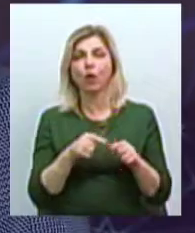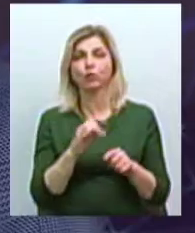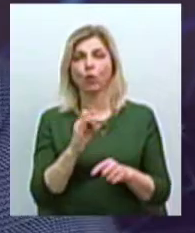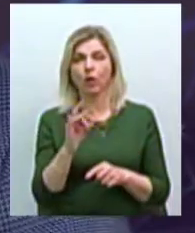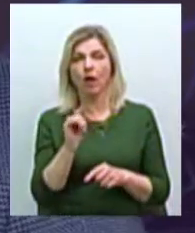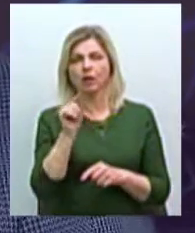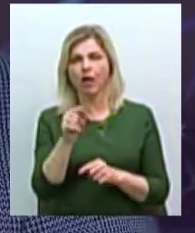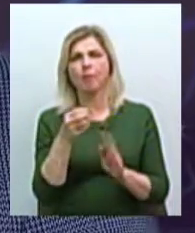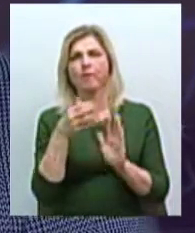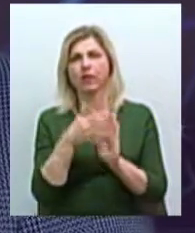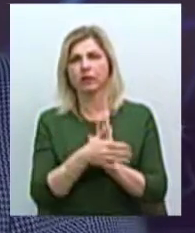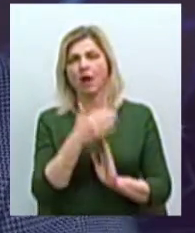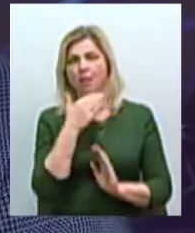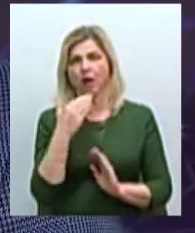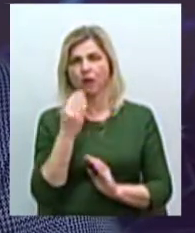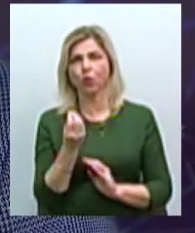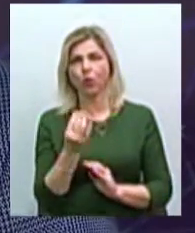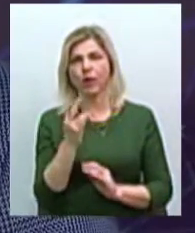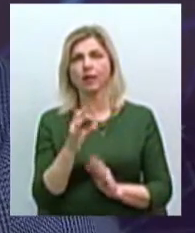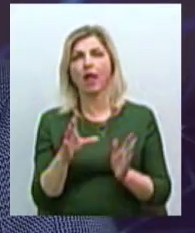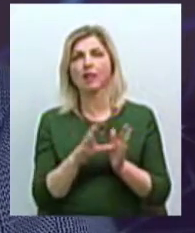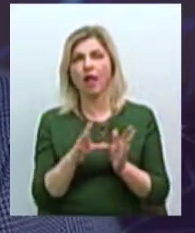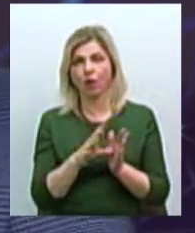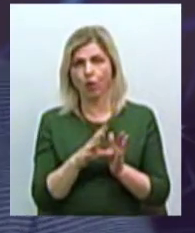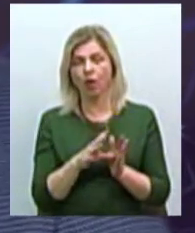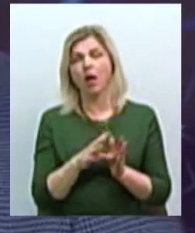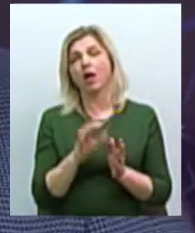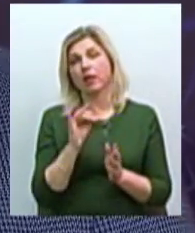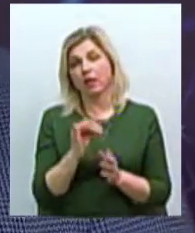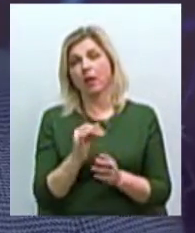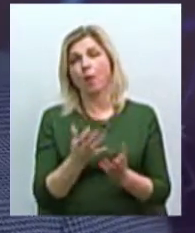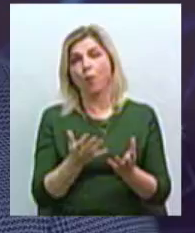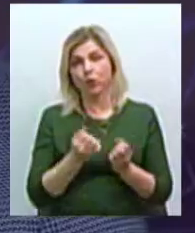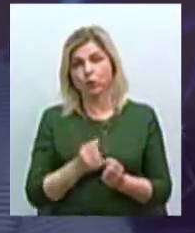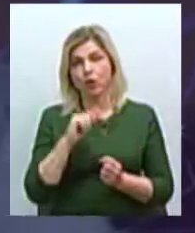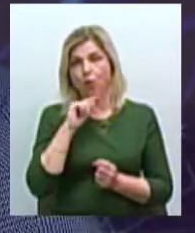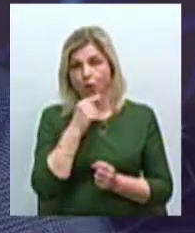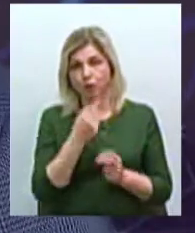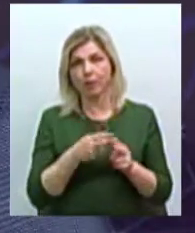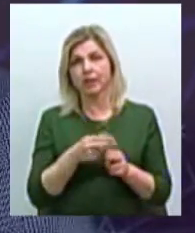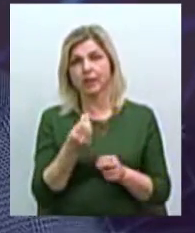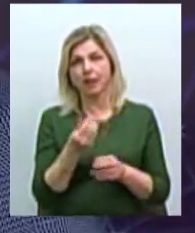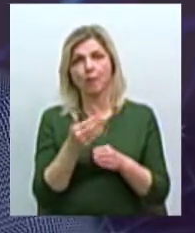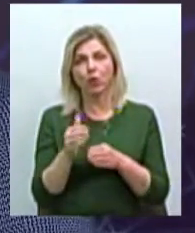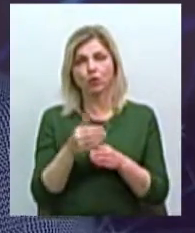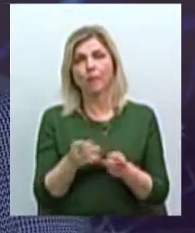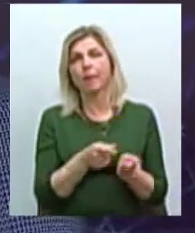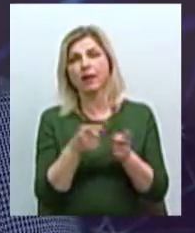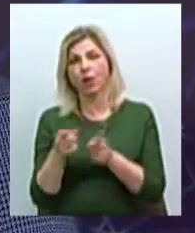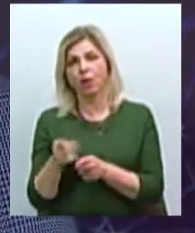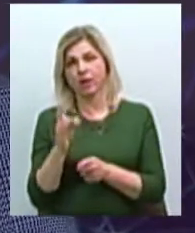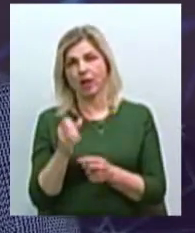там витрачається досить багато коштів на енергоносії. І від отриманої економії ці кошти будуть поступово переходити на